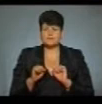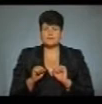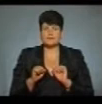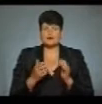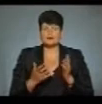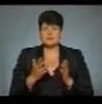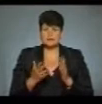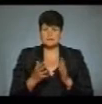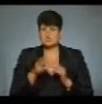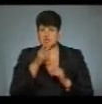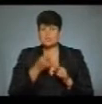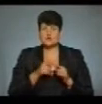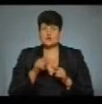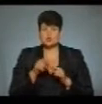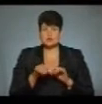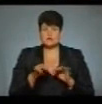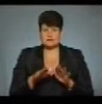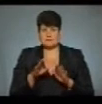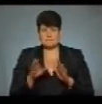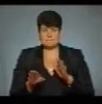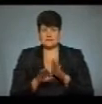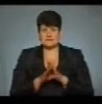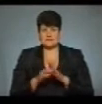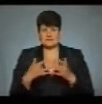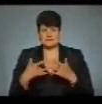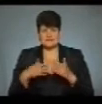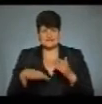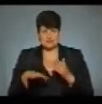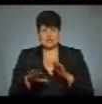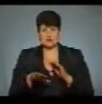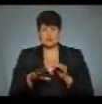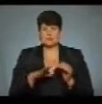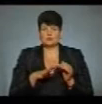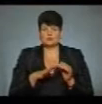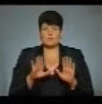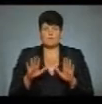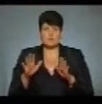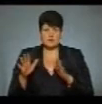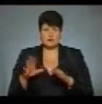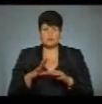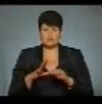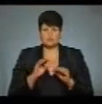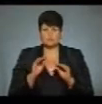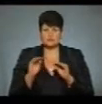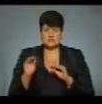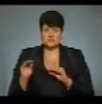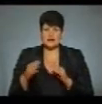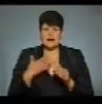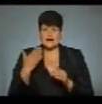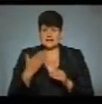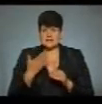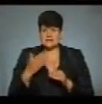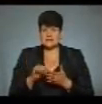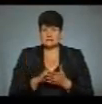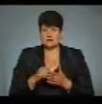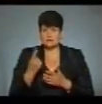Водночас під час цього заходу під сценою, а також на території, де відбувалася подія, були розміщені агітаційні матеріали одного з кандидатів.